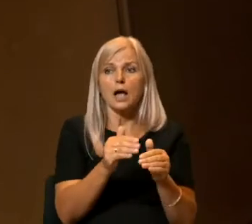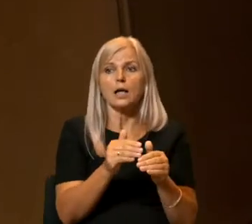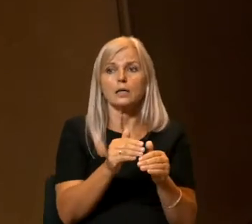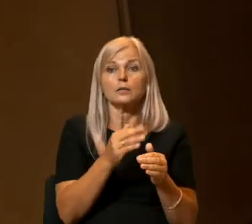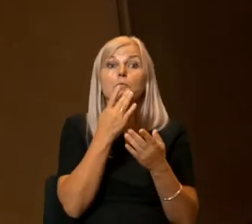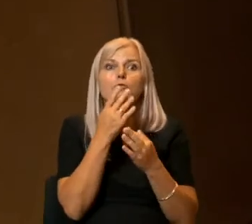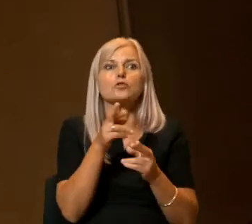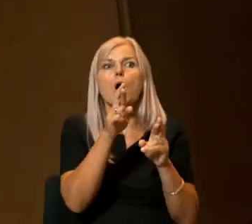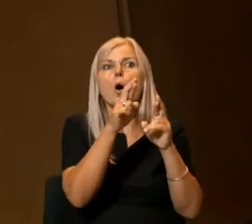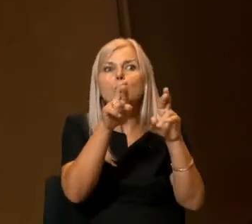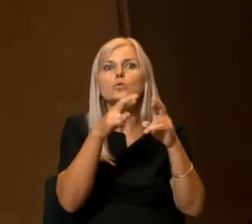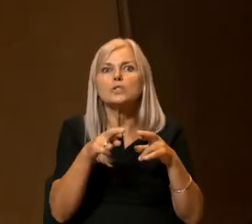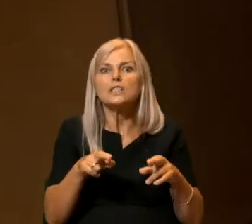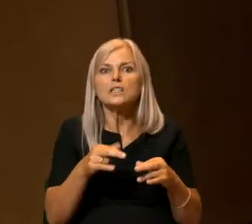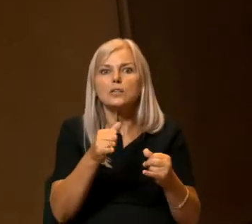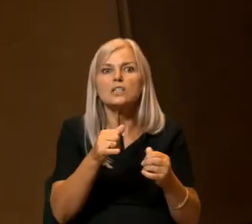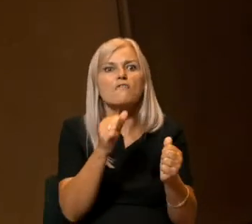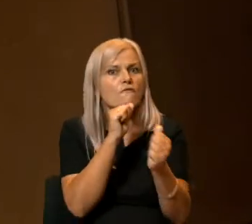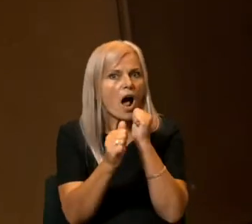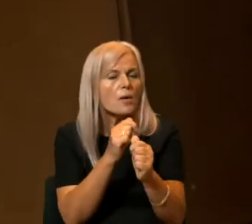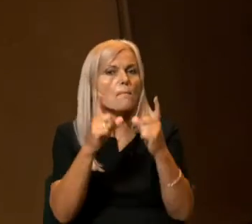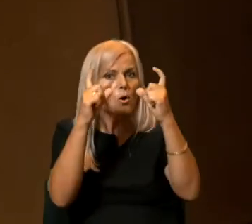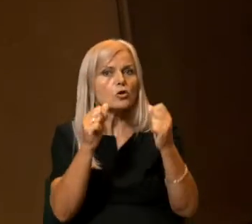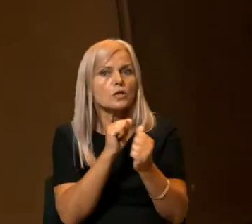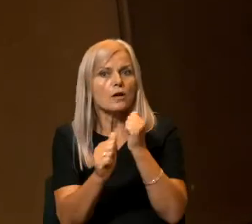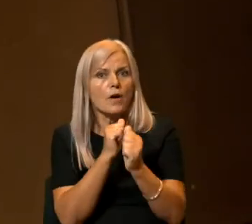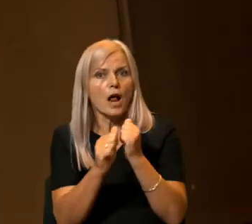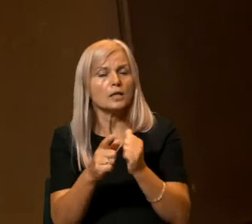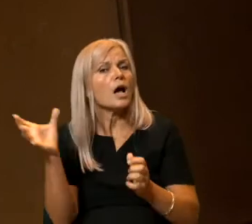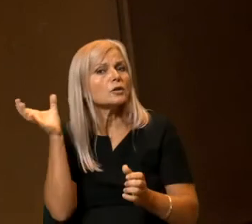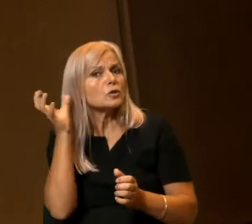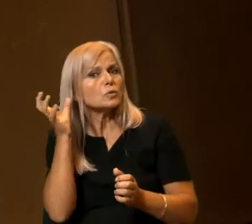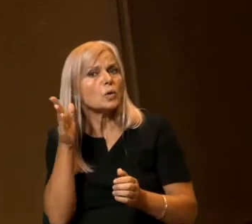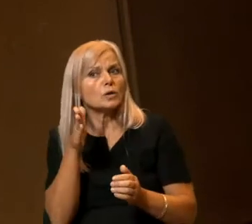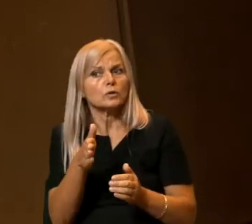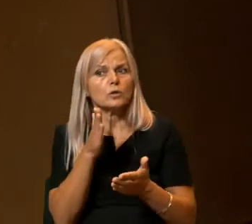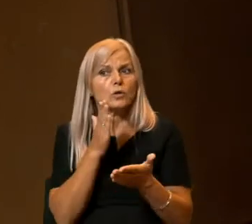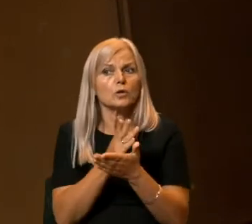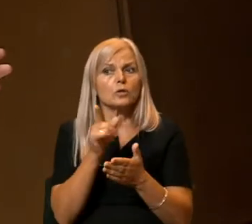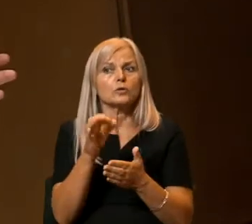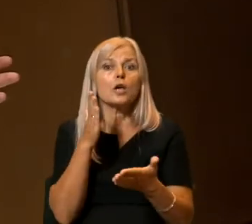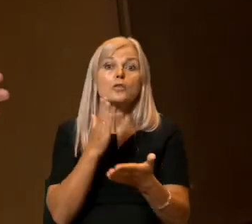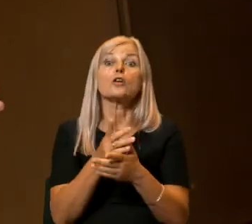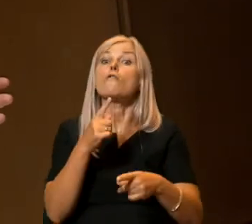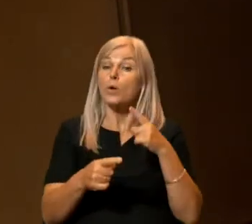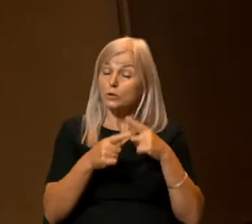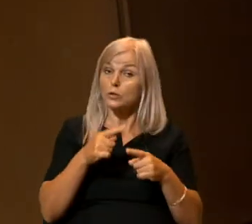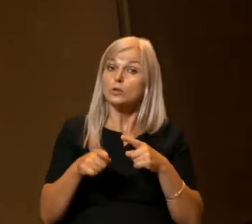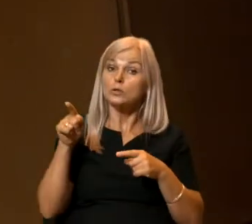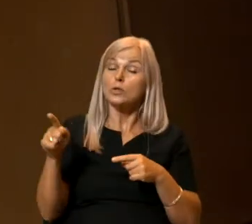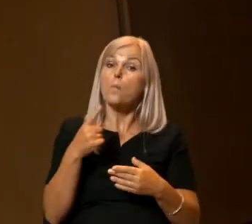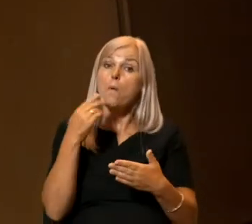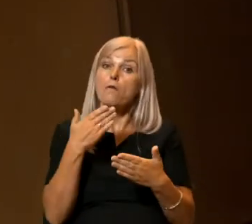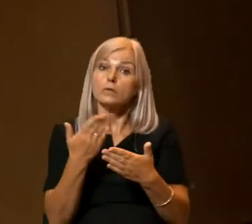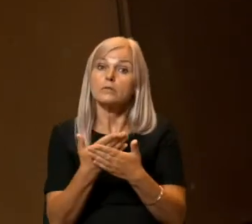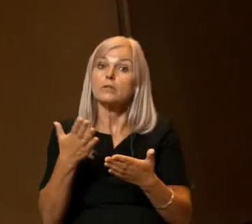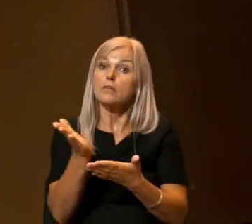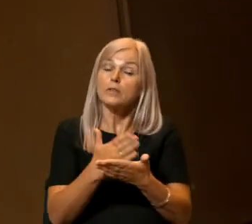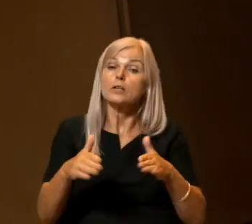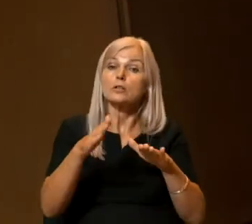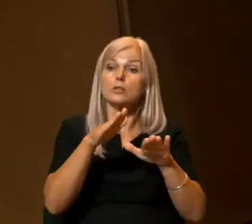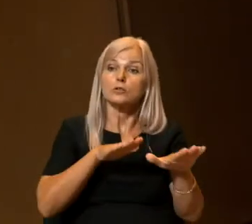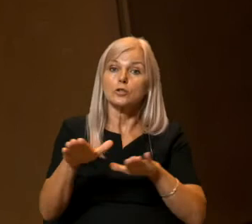jako powód do walki, nie słuchać tych, którzy nie tylko w polityce, tak jak powiedział pan, też w innych obszarach